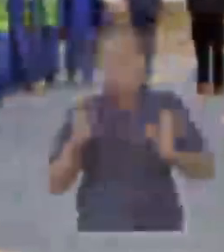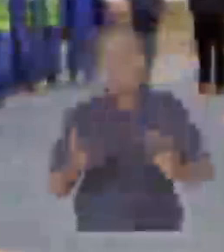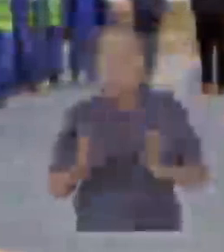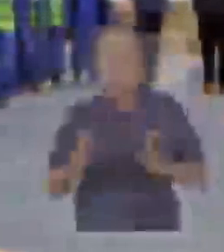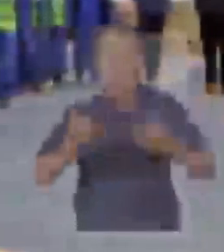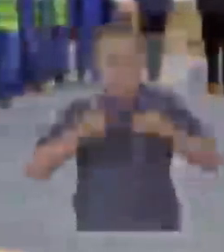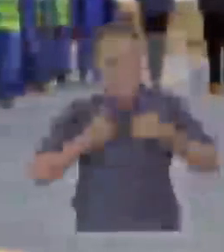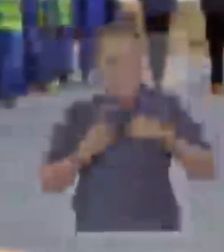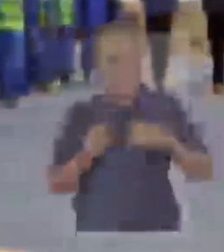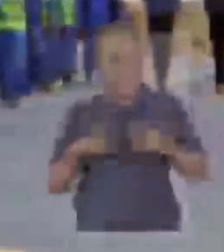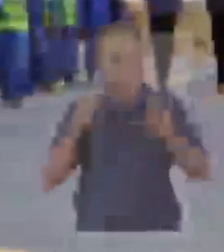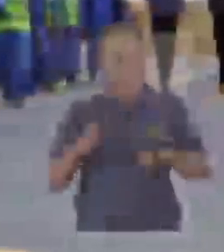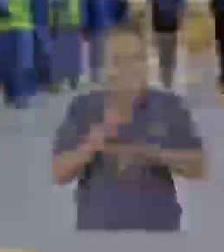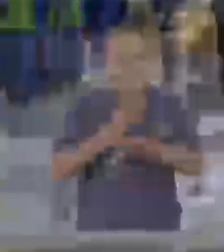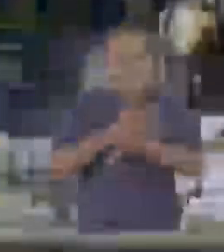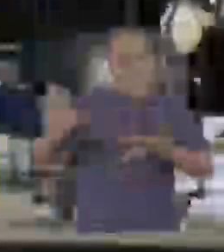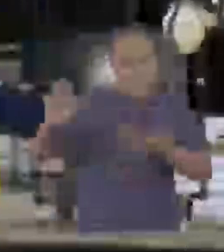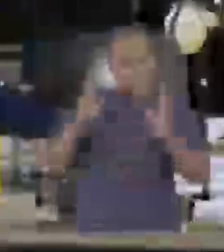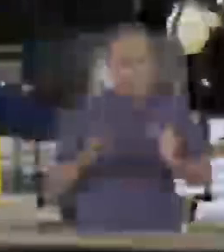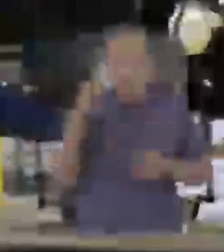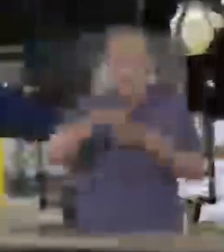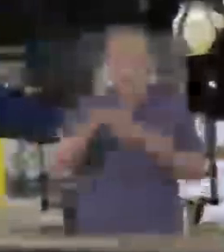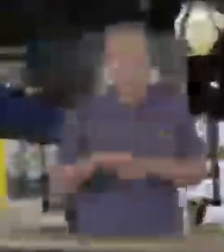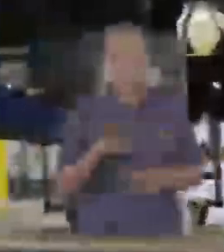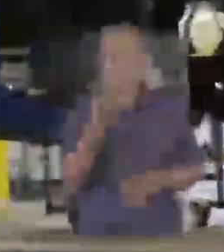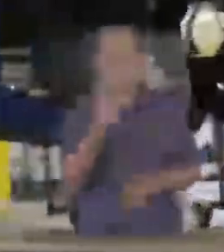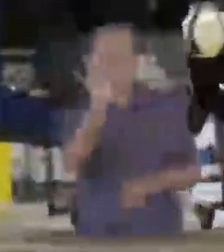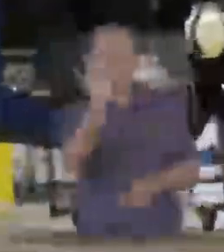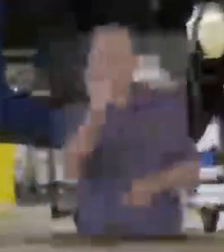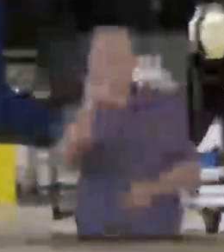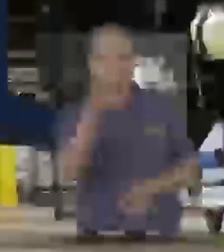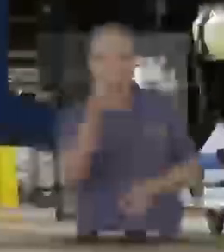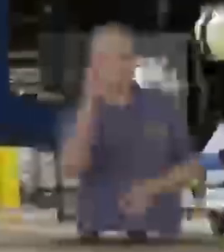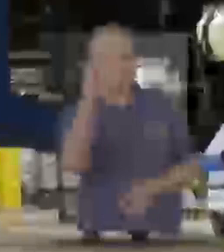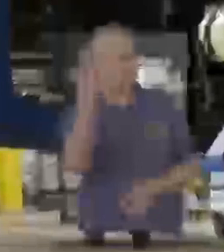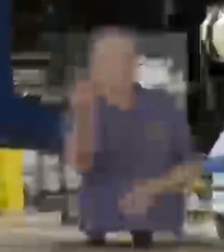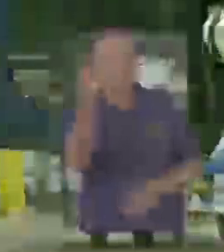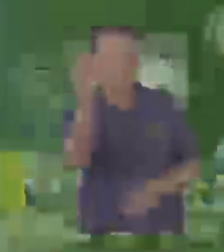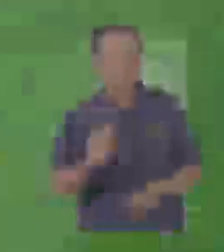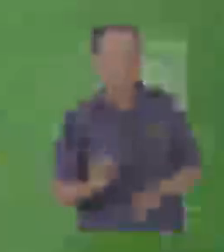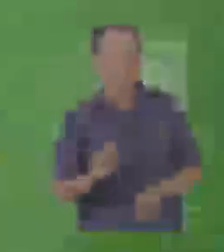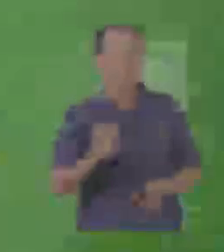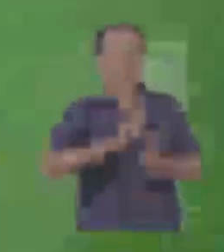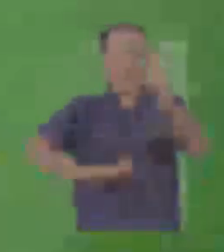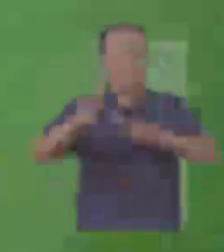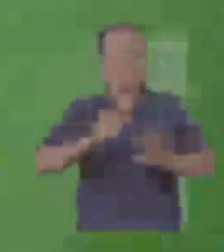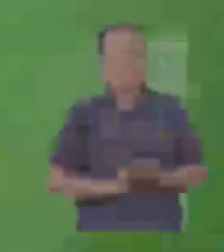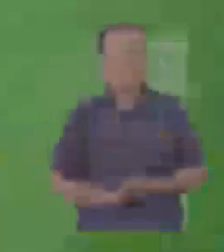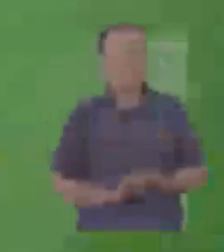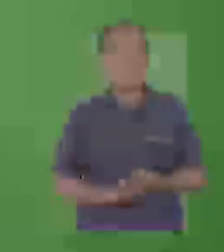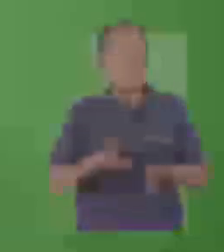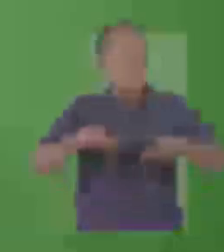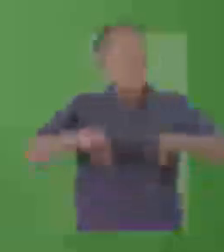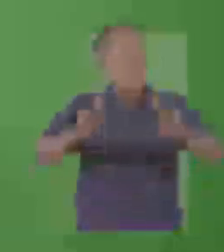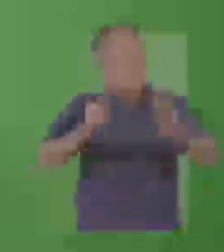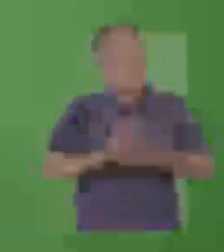environ 9,5% de la population, ce qui représente un facteur de rajeunissement de la force